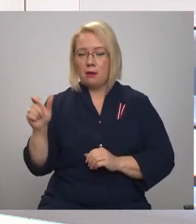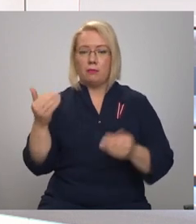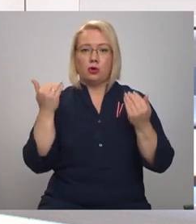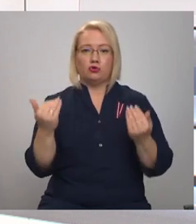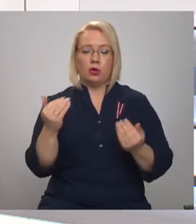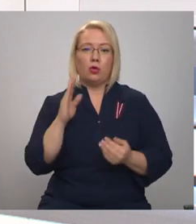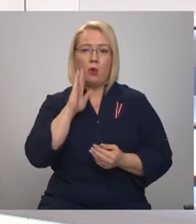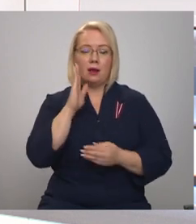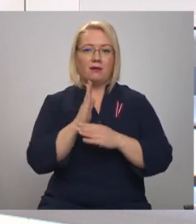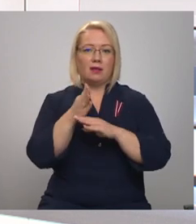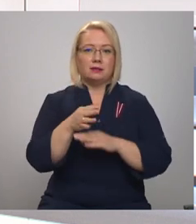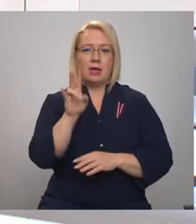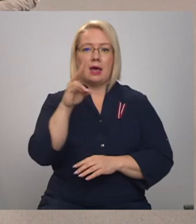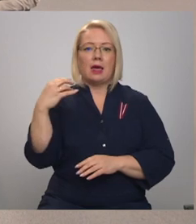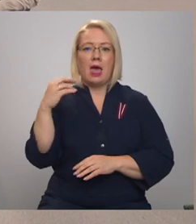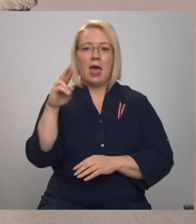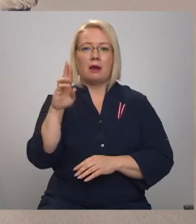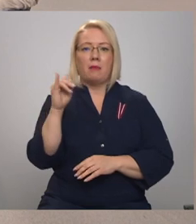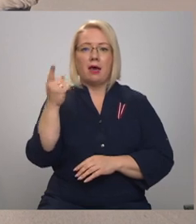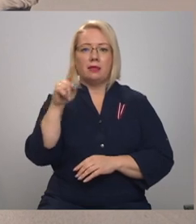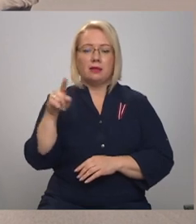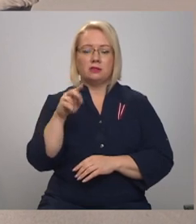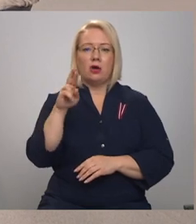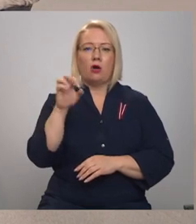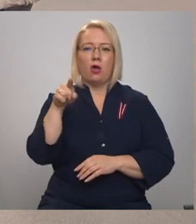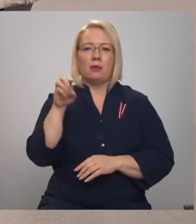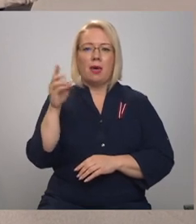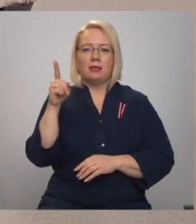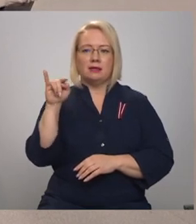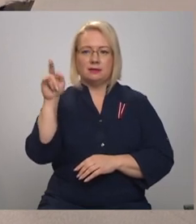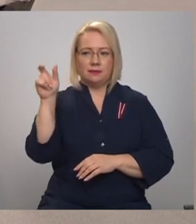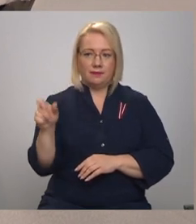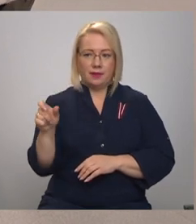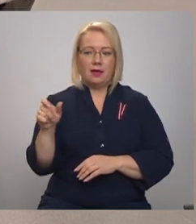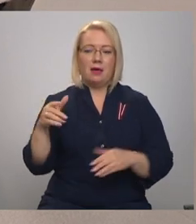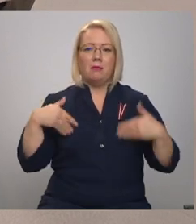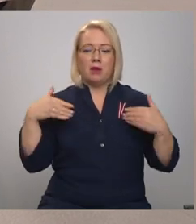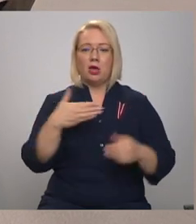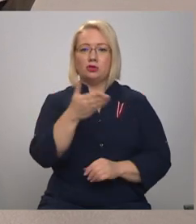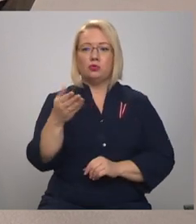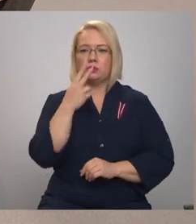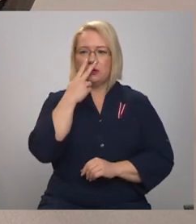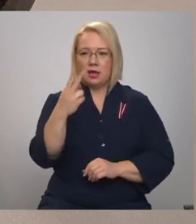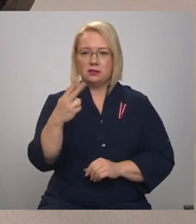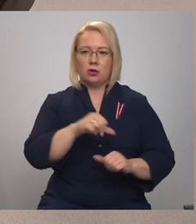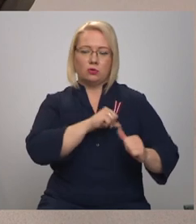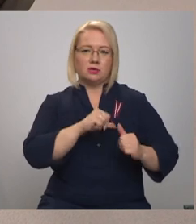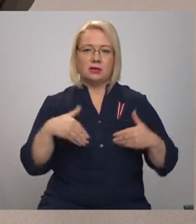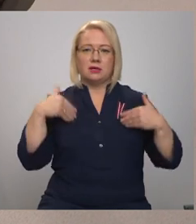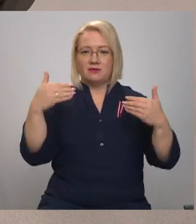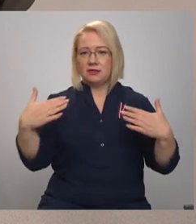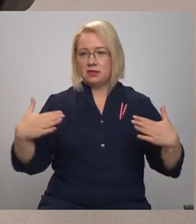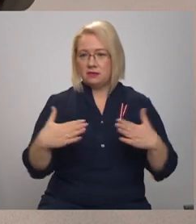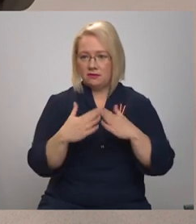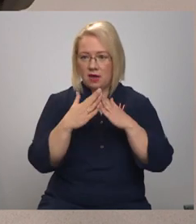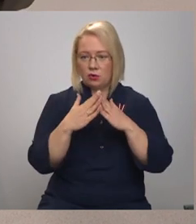mums viesos ir Aivars Hermans un arī Laims Rācinājs. Labrīt! Labrīt! Prieksies redzēt un sirsnīgs sveiciens svētkos. Jums arī. Paldies!